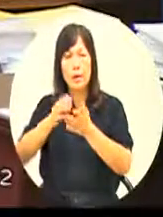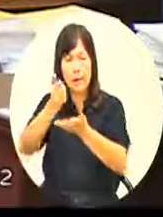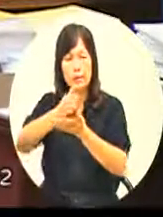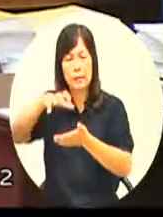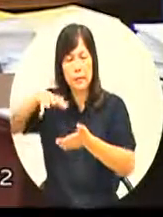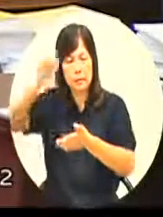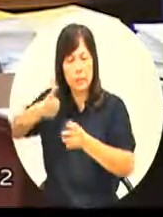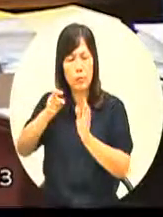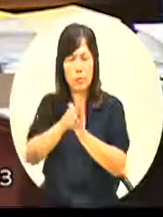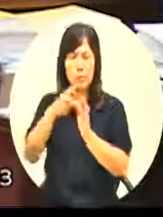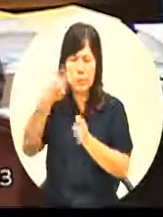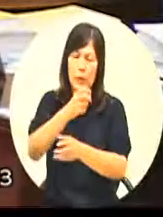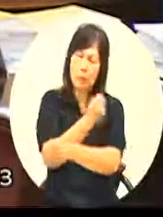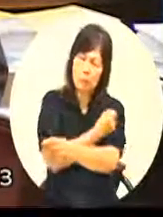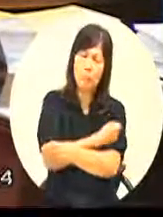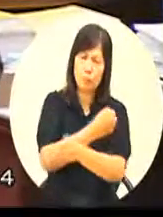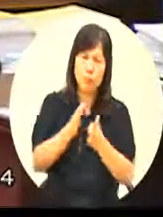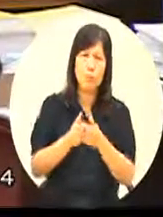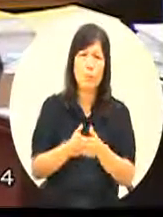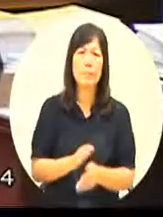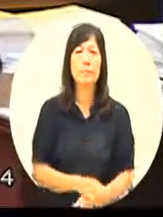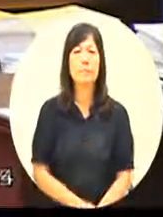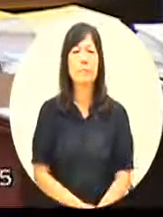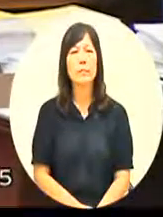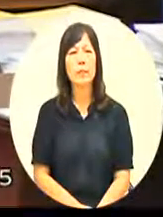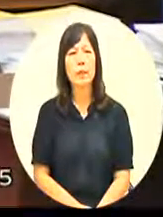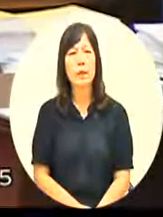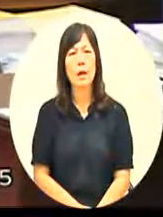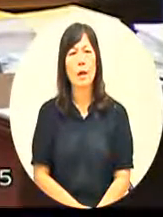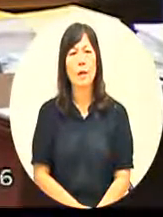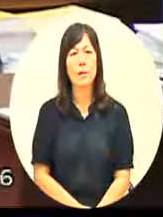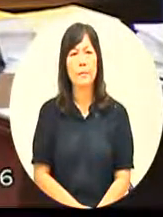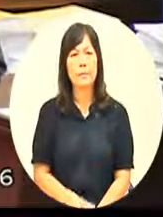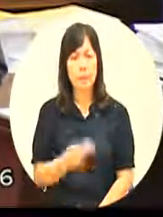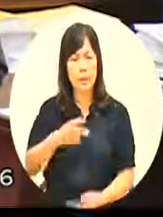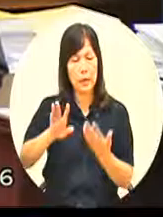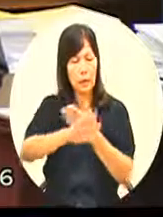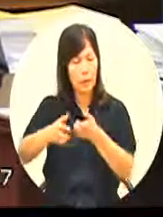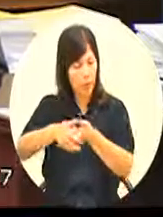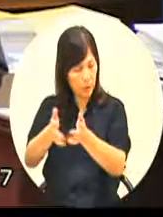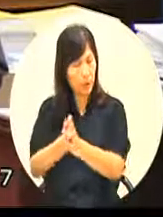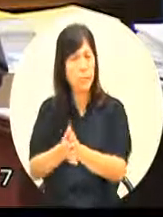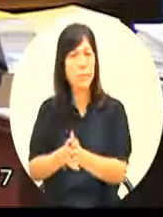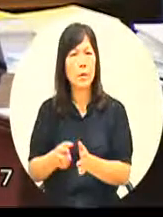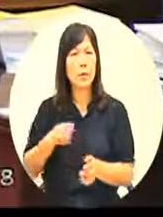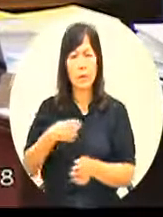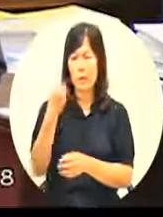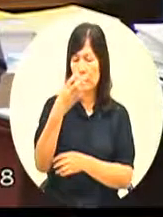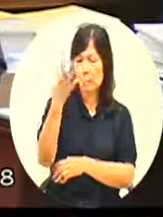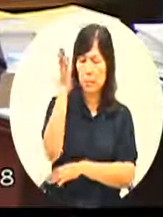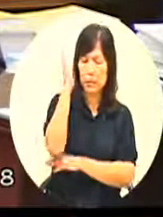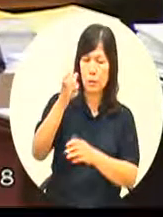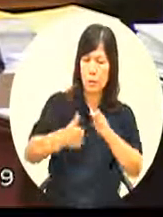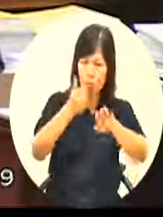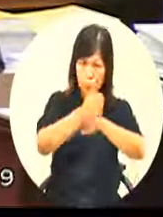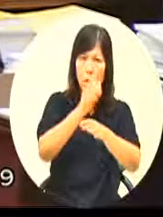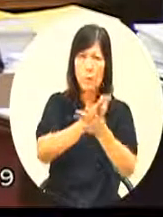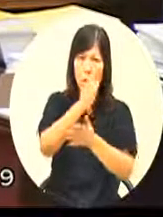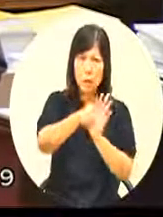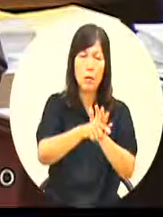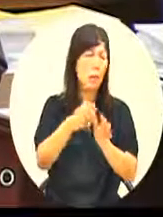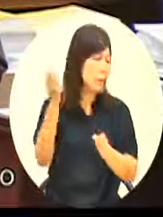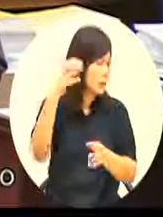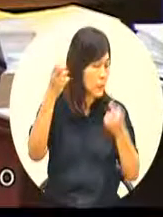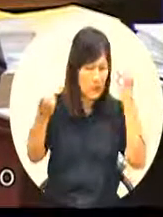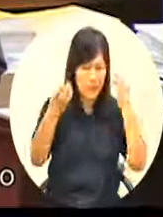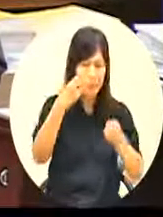再劳心一下了。好，那另外一个部分，其实最近 新的政府上台之后，其实我们听到了几个